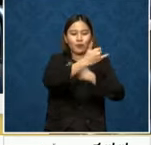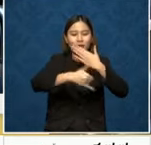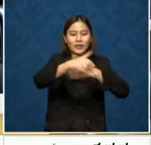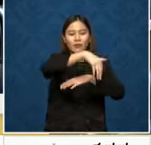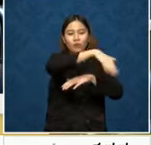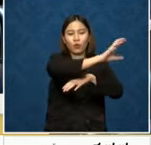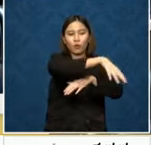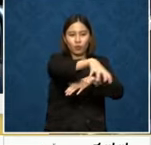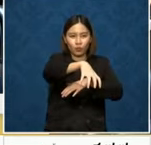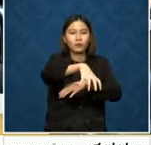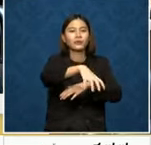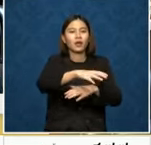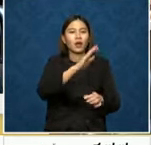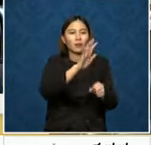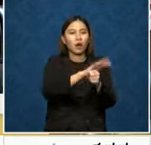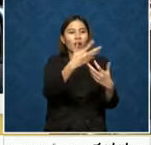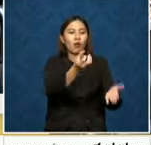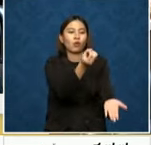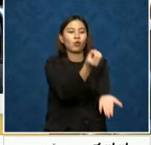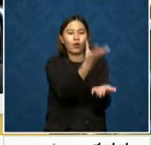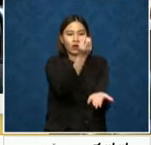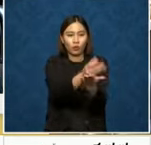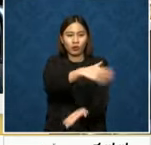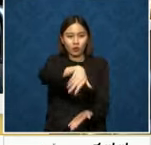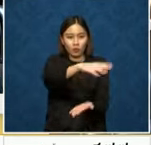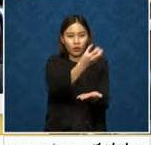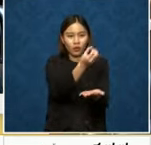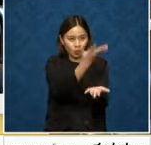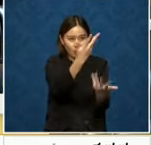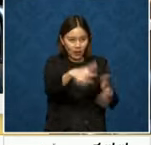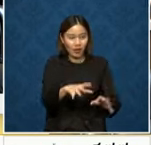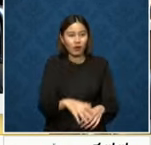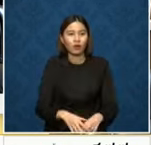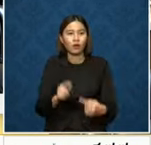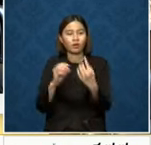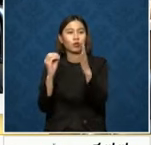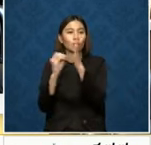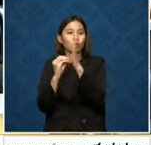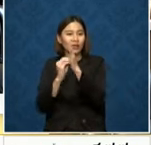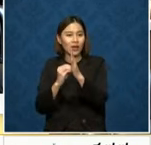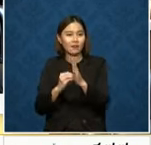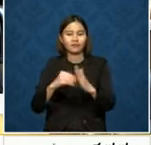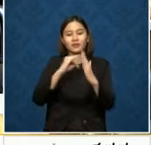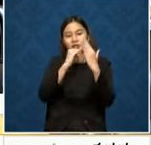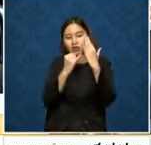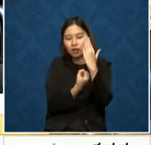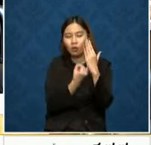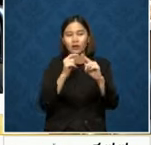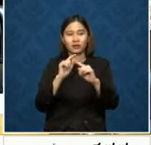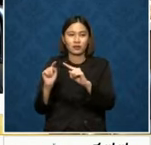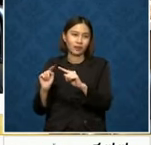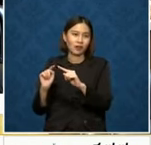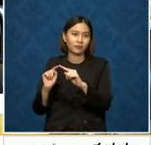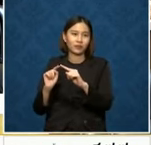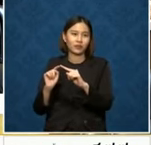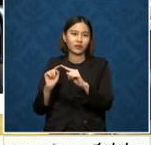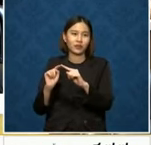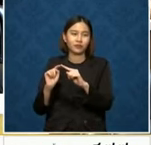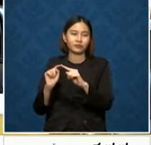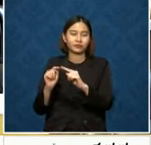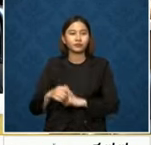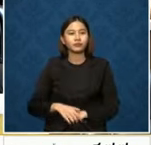กินมาพอแล้วล่ะครับรวยมากันทุกคนแล้วบ่อนในกรุงเทพบ่อนในต่างจังหวัดค่